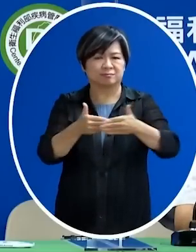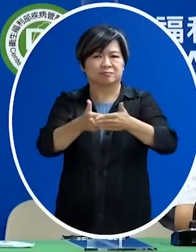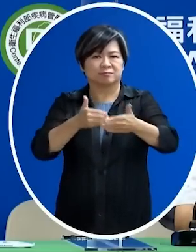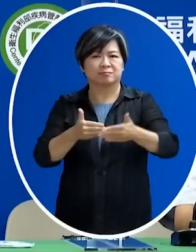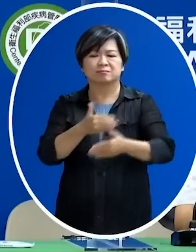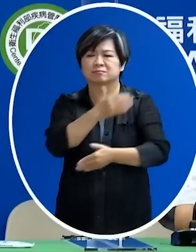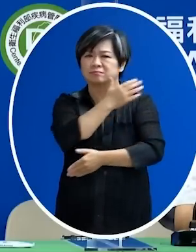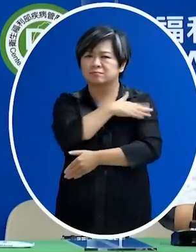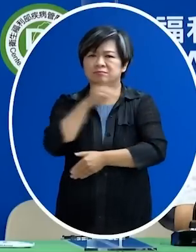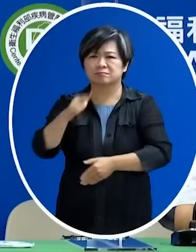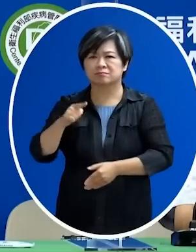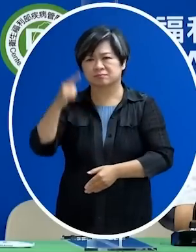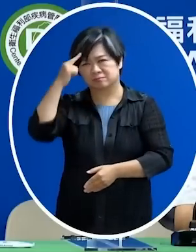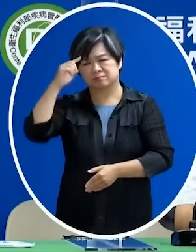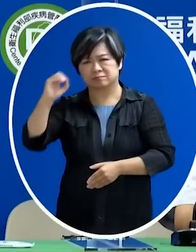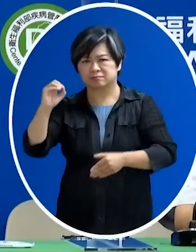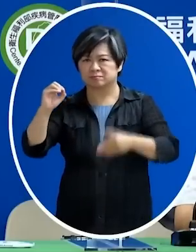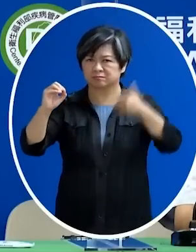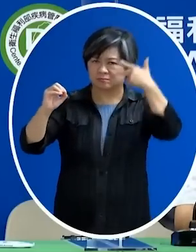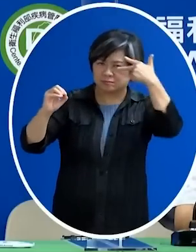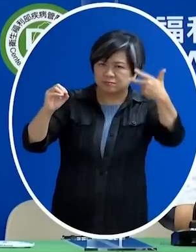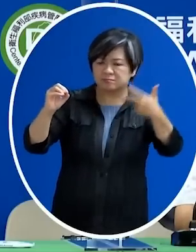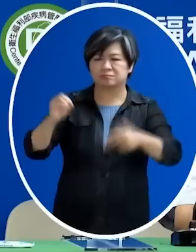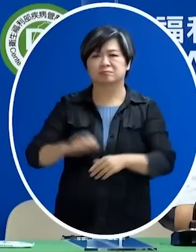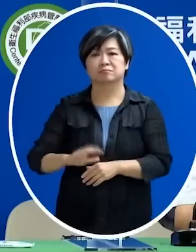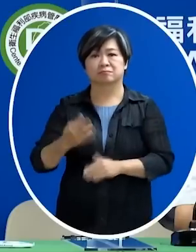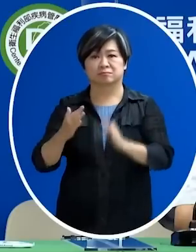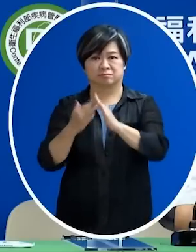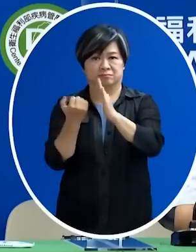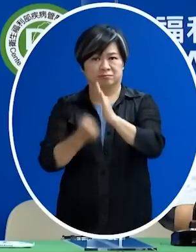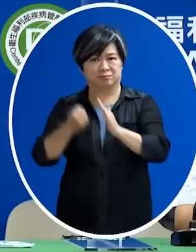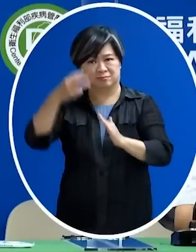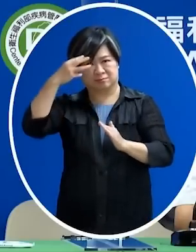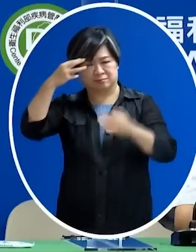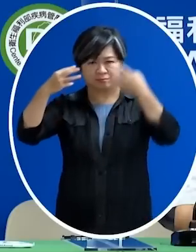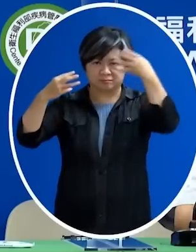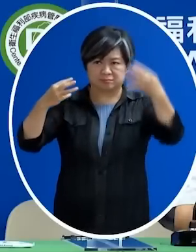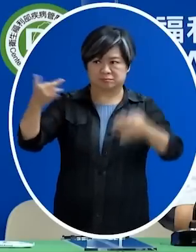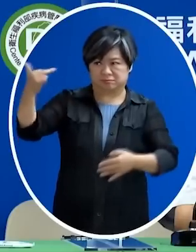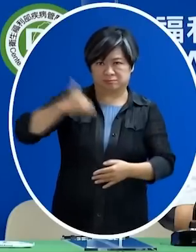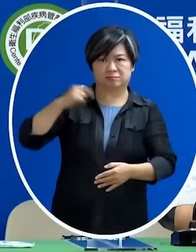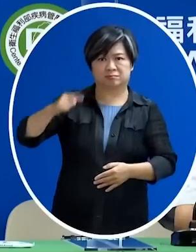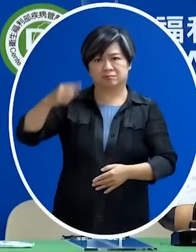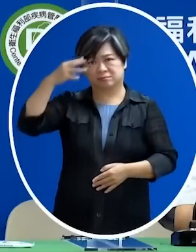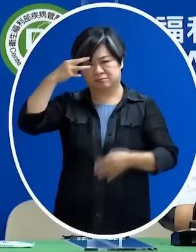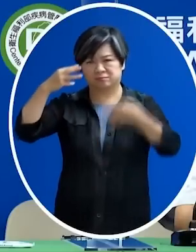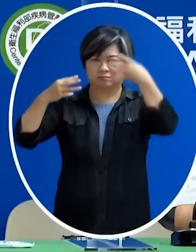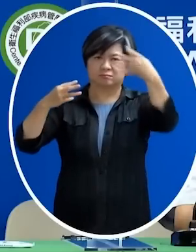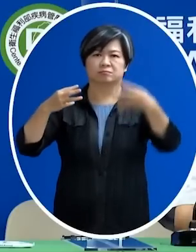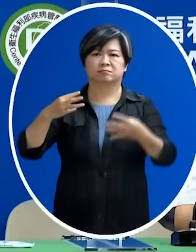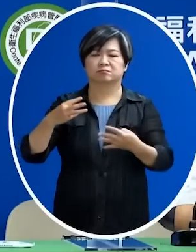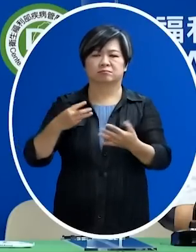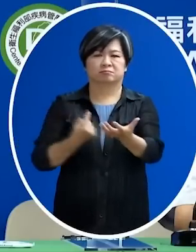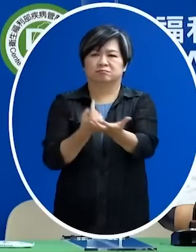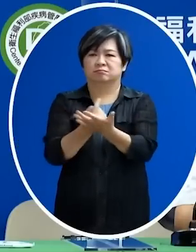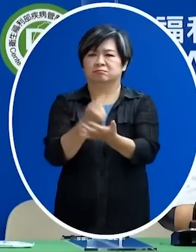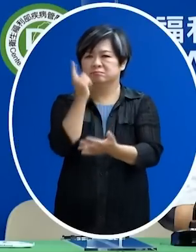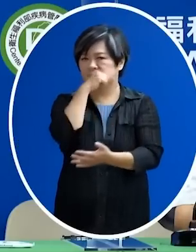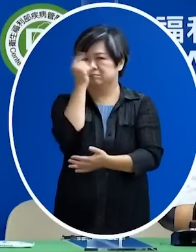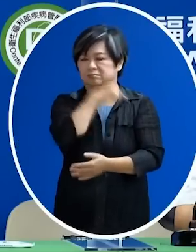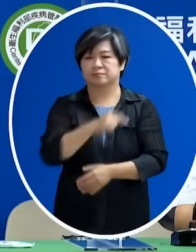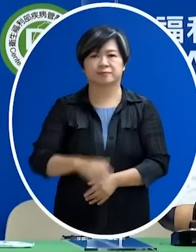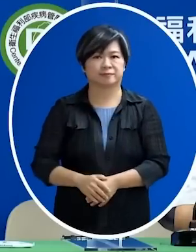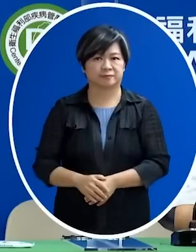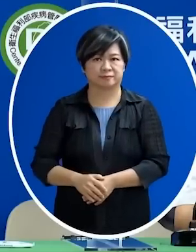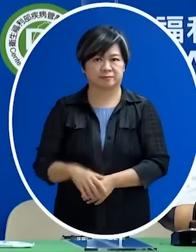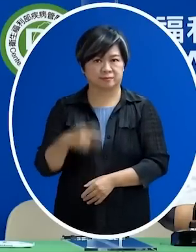择是0+7或3+4的，或者回国居家检疫3+4的，都不应该去参加这个烤肉的这个活动。另